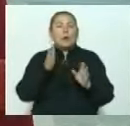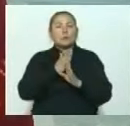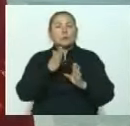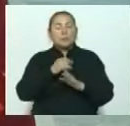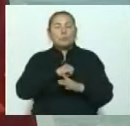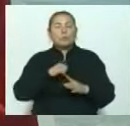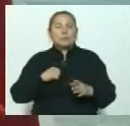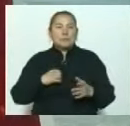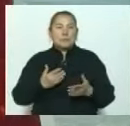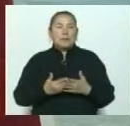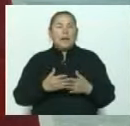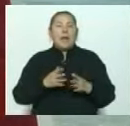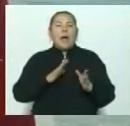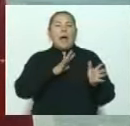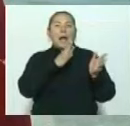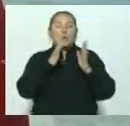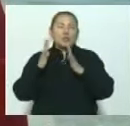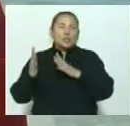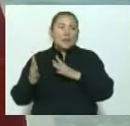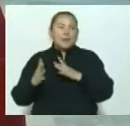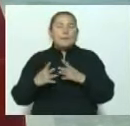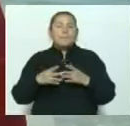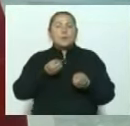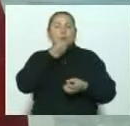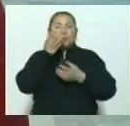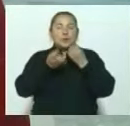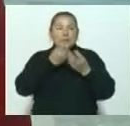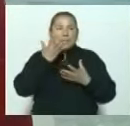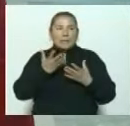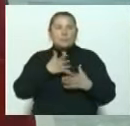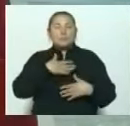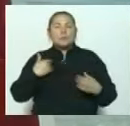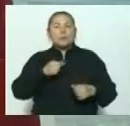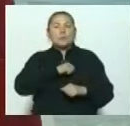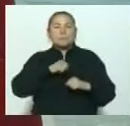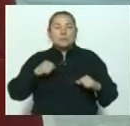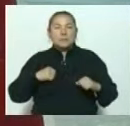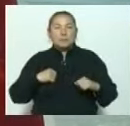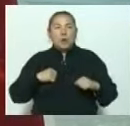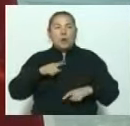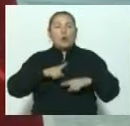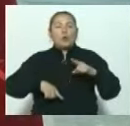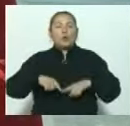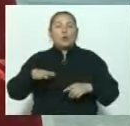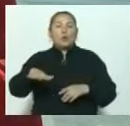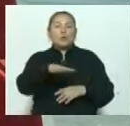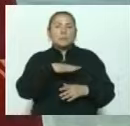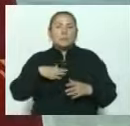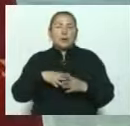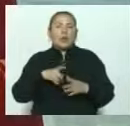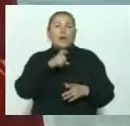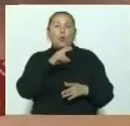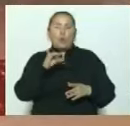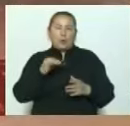түрлі өсімдіктер, ағаштар, гүлдер егу арқылы біз өзіміздің отанымыздың экологиясына үлкен